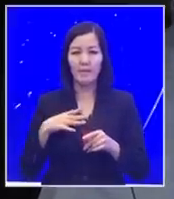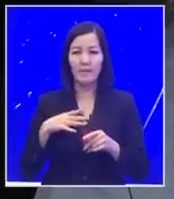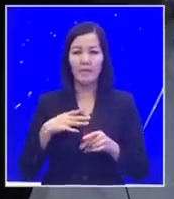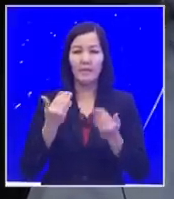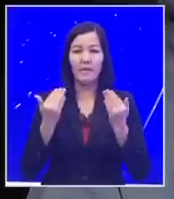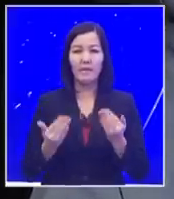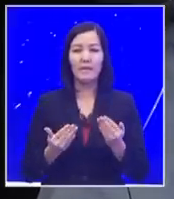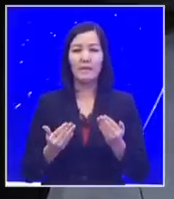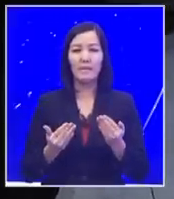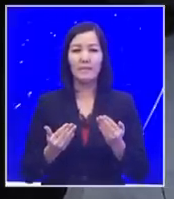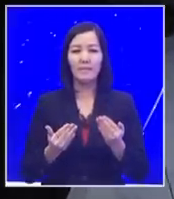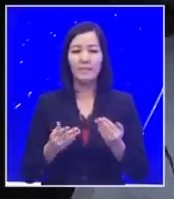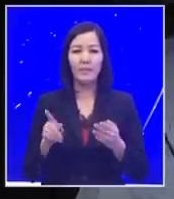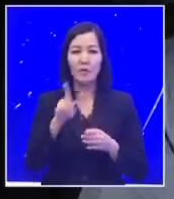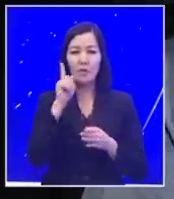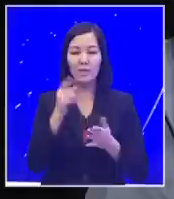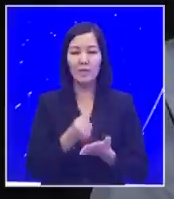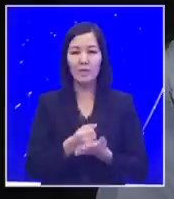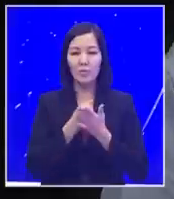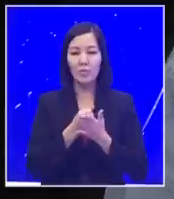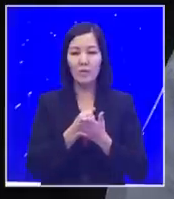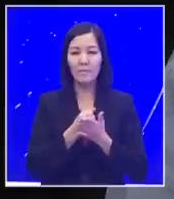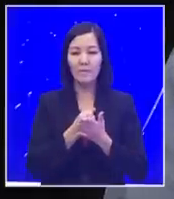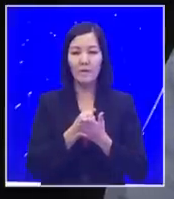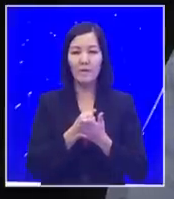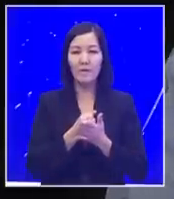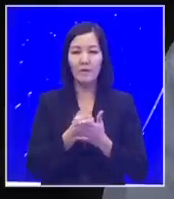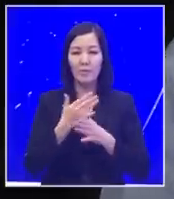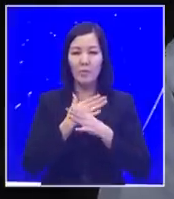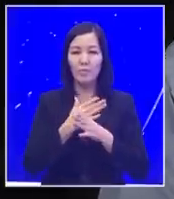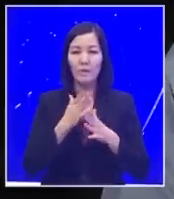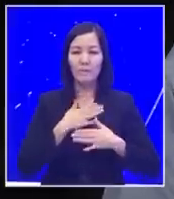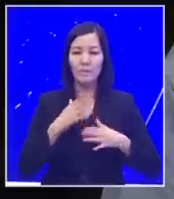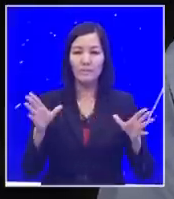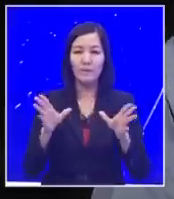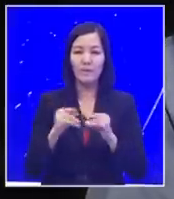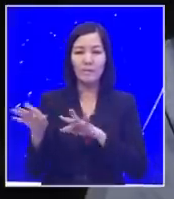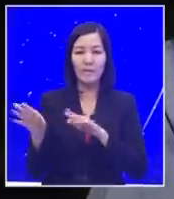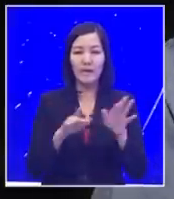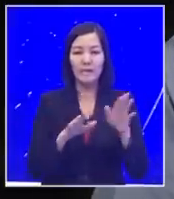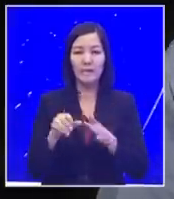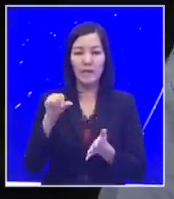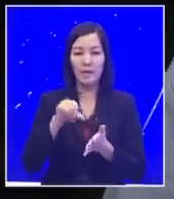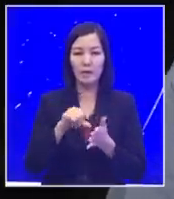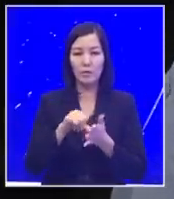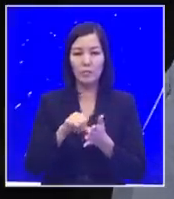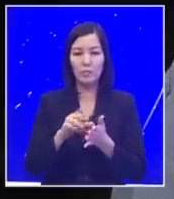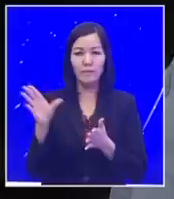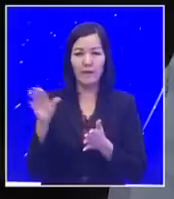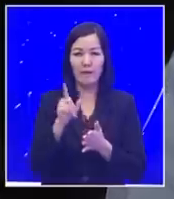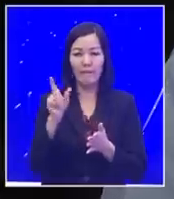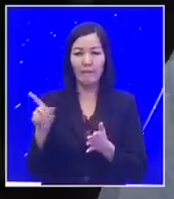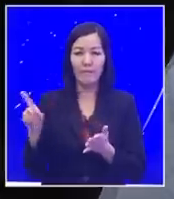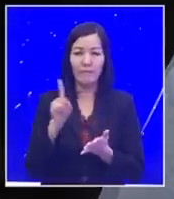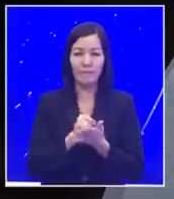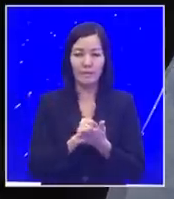Енді осы жастарды қолдап, жастар қанатымен біз біргеміз деген акциясына қатысуды шақырамын әрбір азаматты